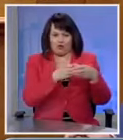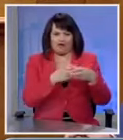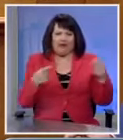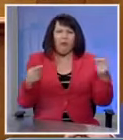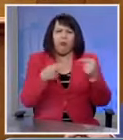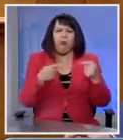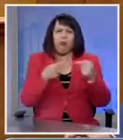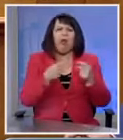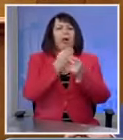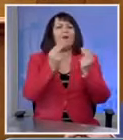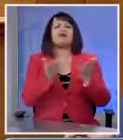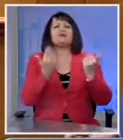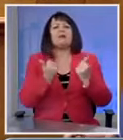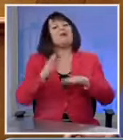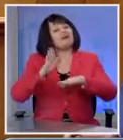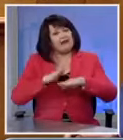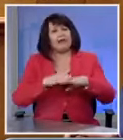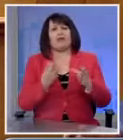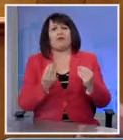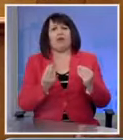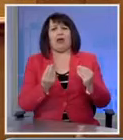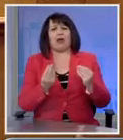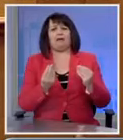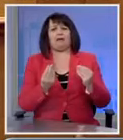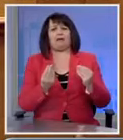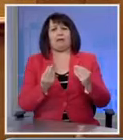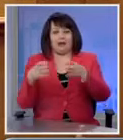πολλά, σε ένα γόνιμο διπολισμό.